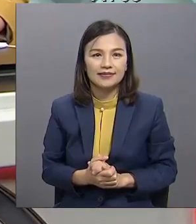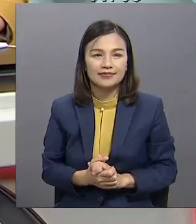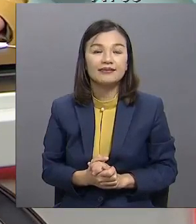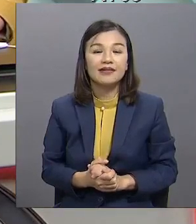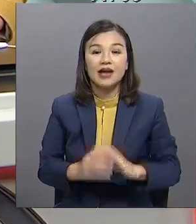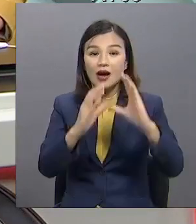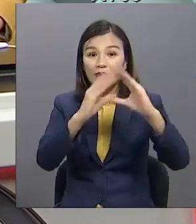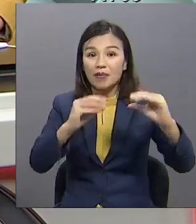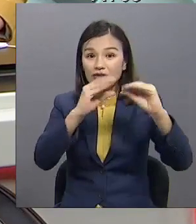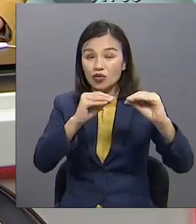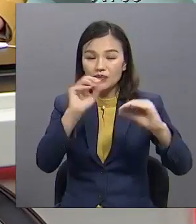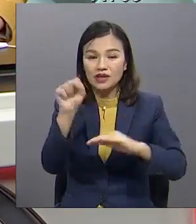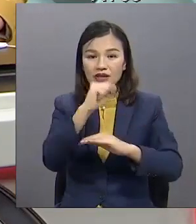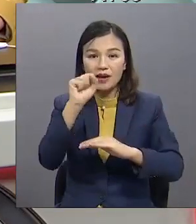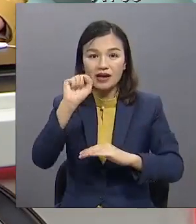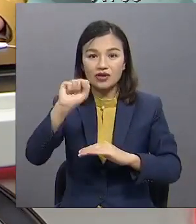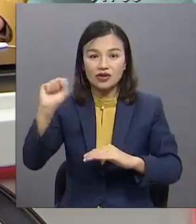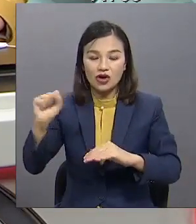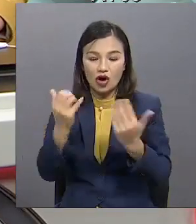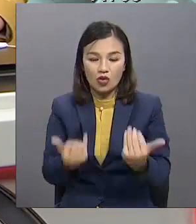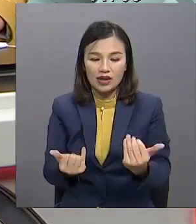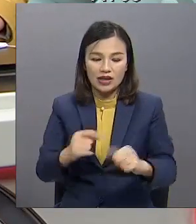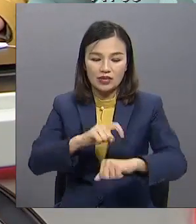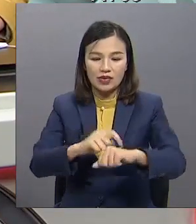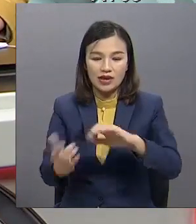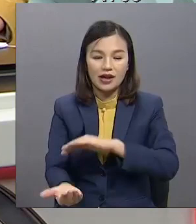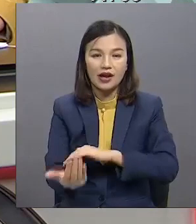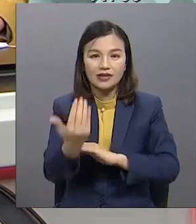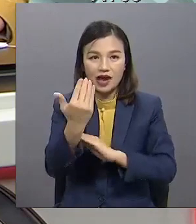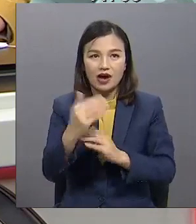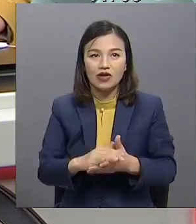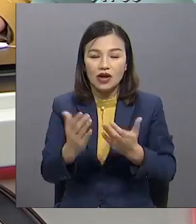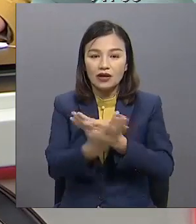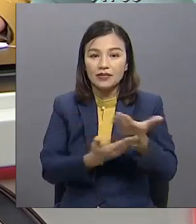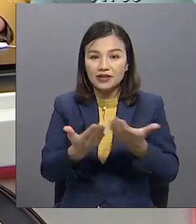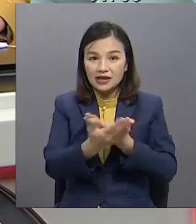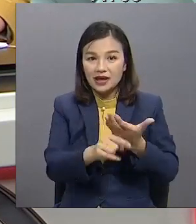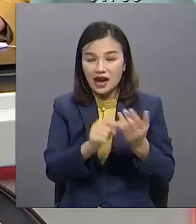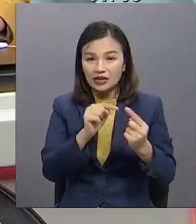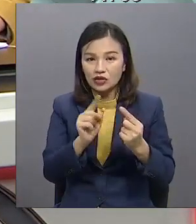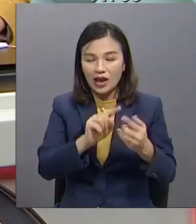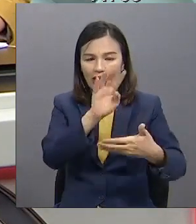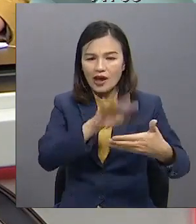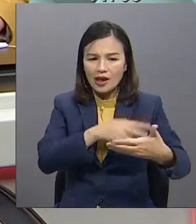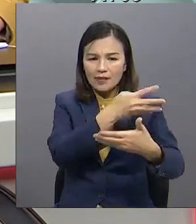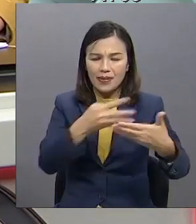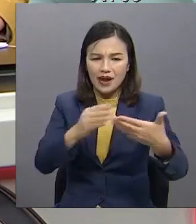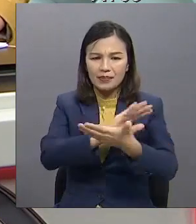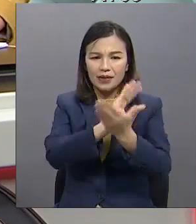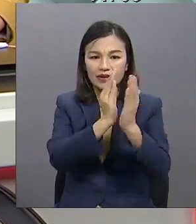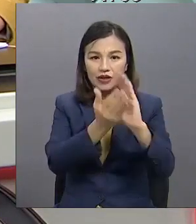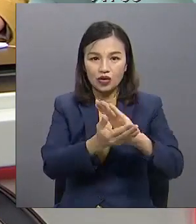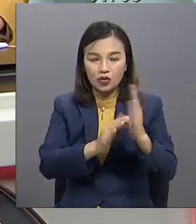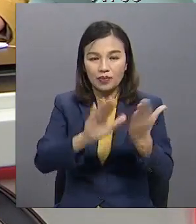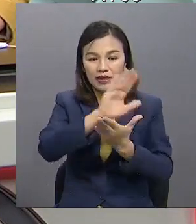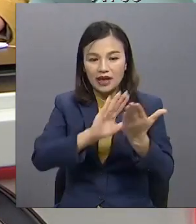การประชุมสภาผู้แทนราษฎรในเช้าวันนี้นะคะยังคงพิจารณาความคืบหน้ารายงานการดำเนินการตามแผนปฏิรูปประเทศทุก3เดือนค่ะ เ